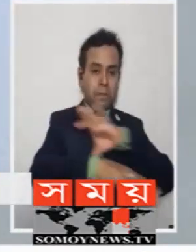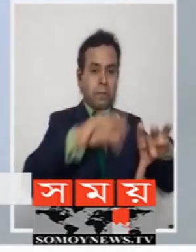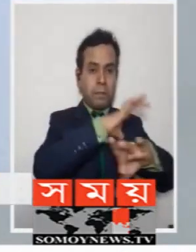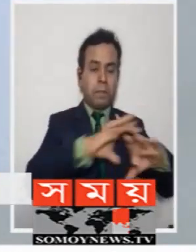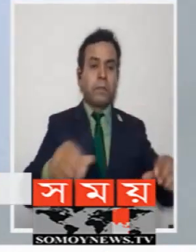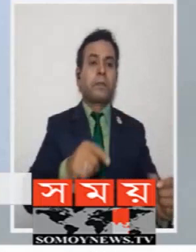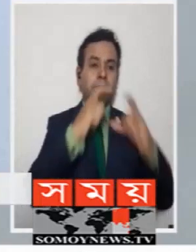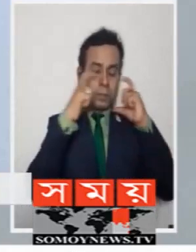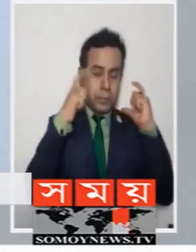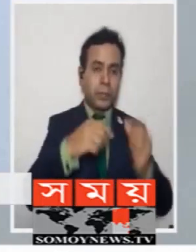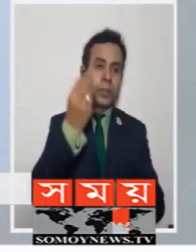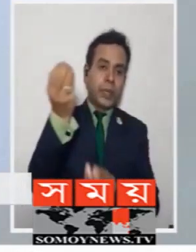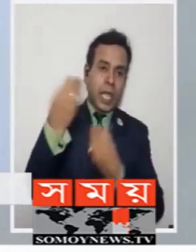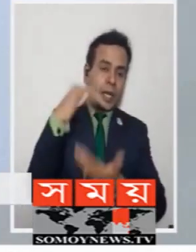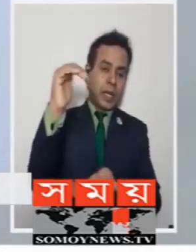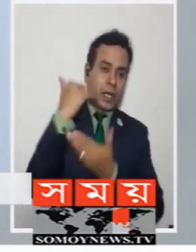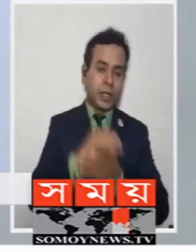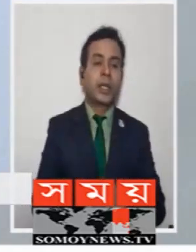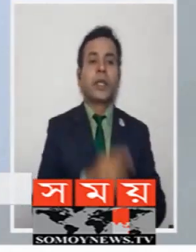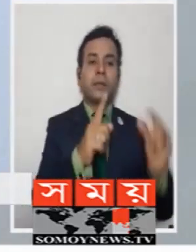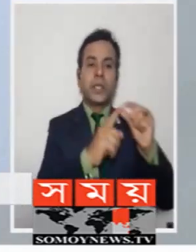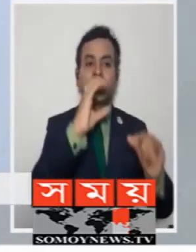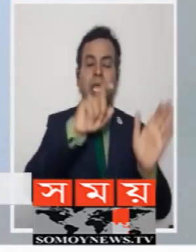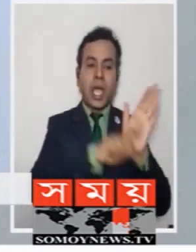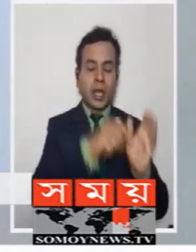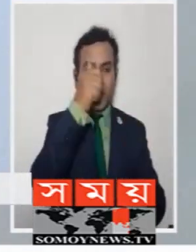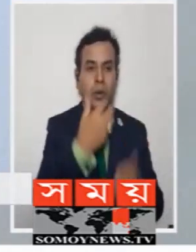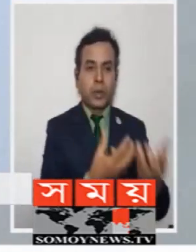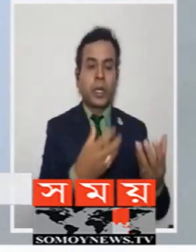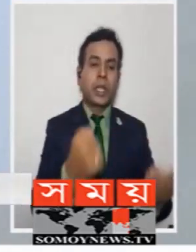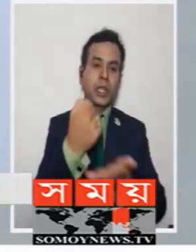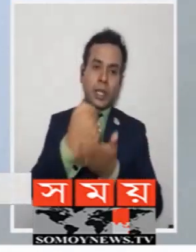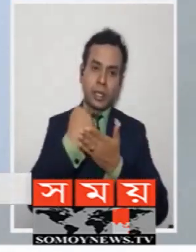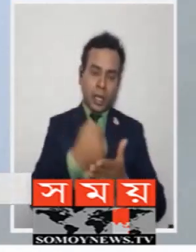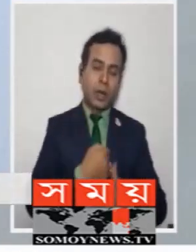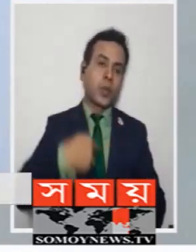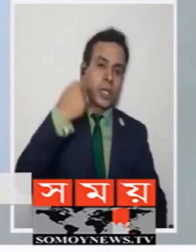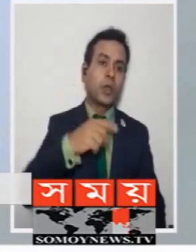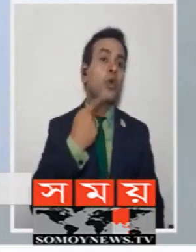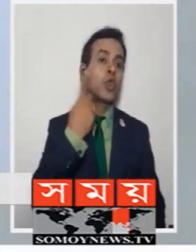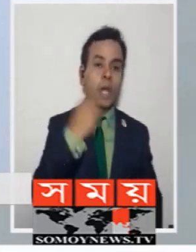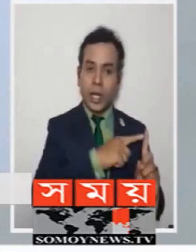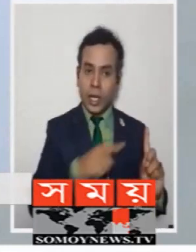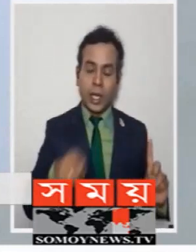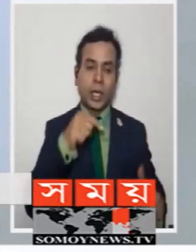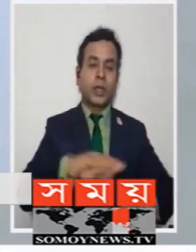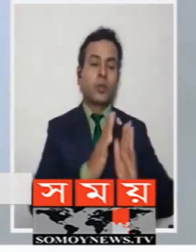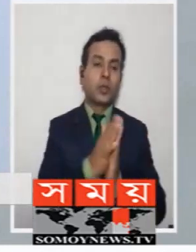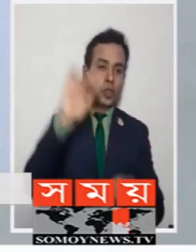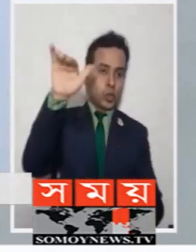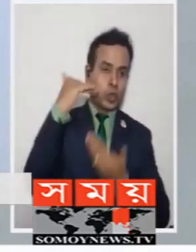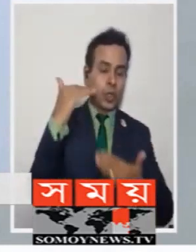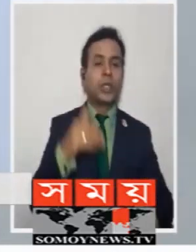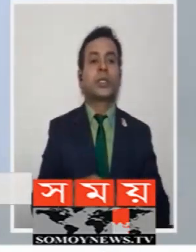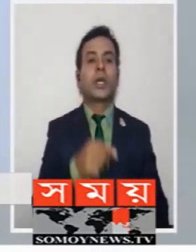অন্যান্য দ্রব্যাদি, আমরা সেগুলো উল্লেখ করে থাকি। গত 24 ঘন্টায় আমাদের সংগ্রহ হয়েছে 5,000 ব্যক্তিগত সুরক্ষা সামগ্রী এবং